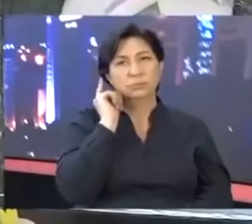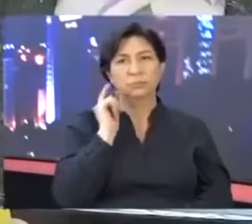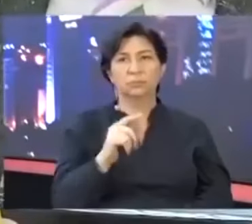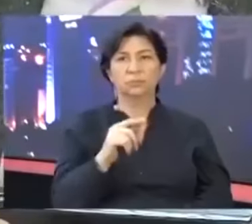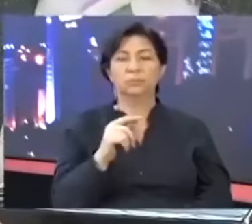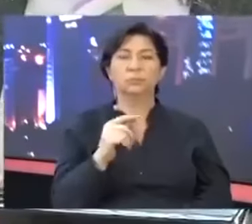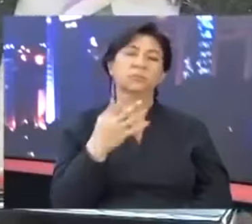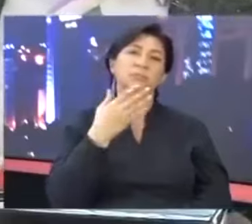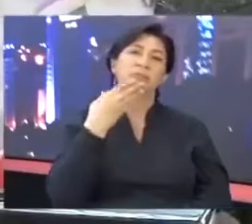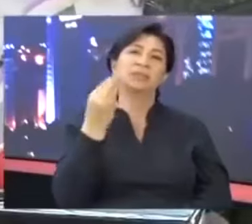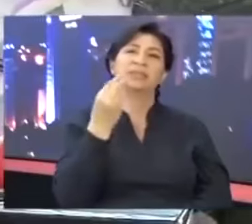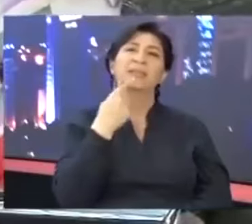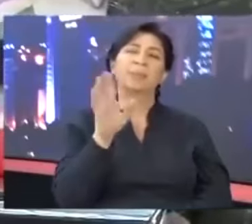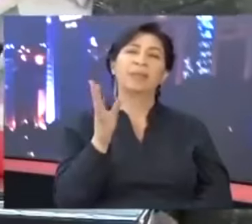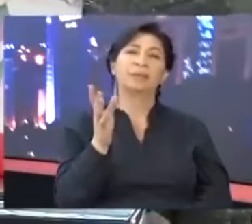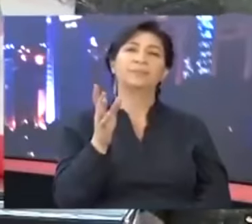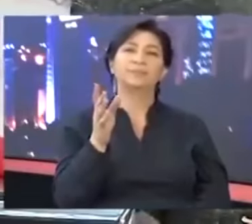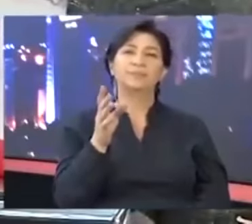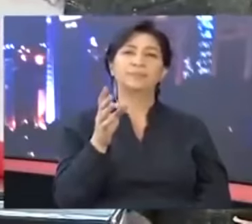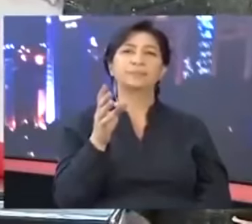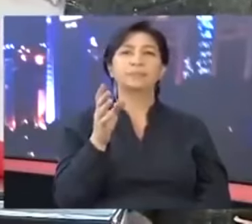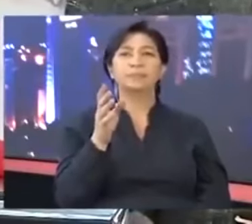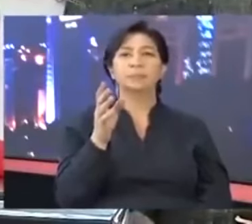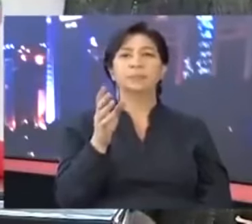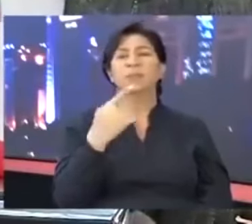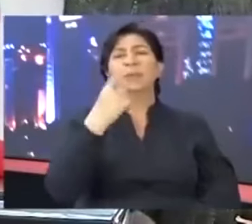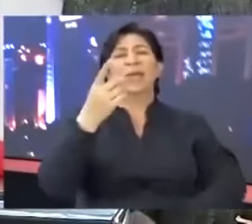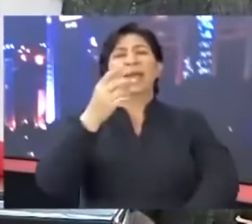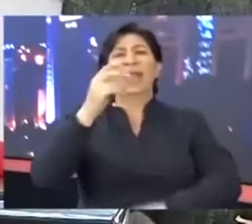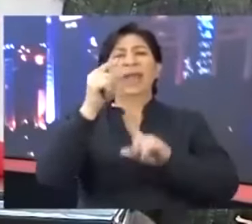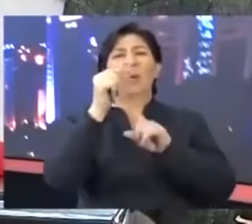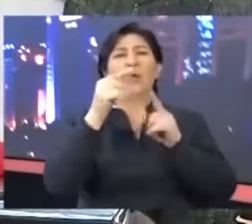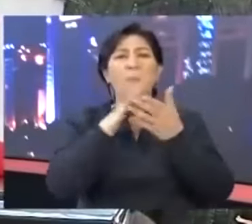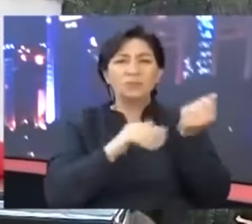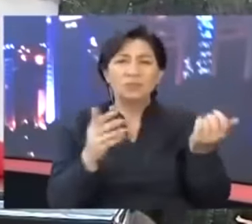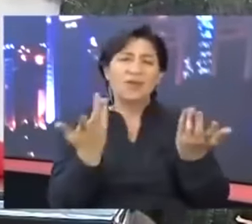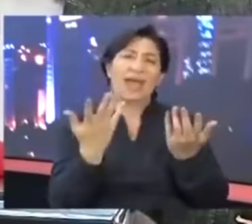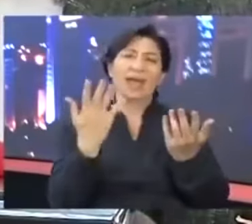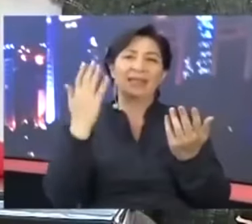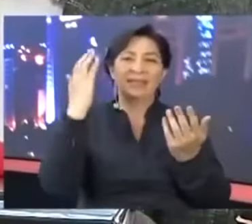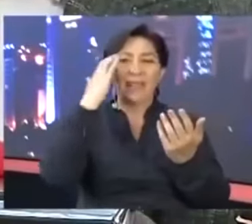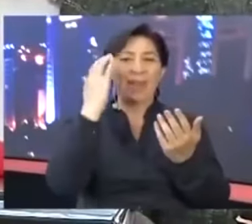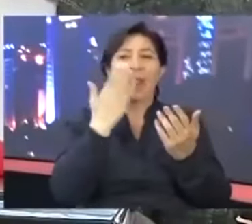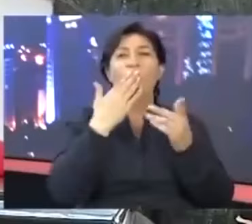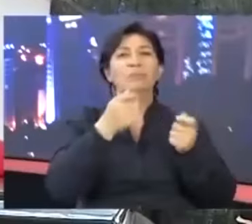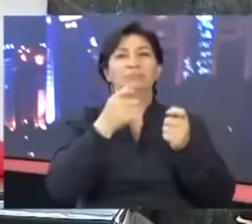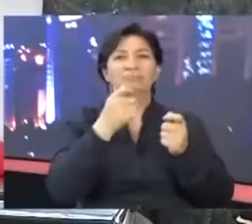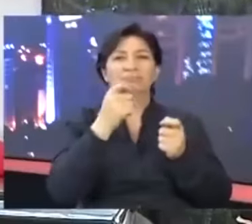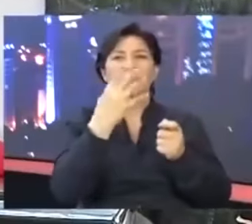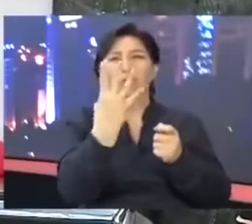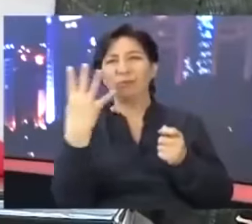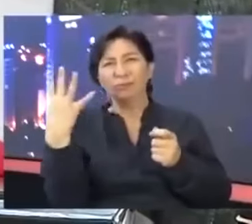Eee genç de demeyeyim de işte diyelim ki ilkokul mezunu ya da temel eğitim mezunu